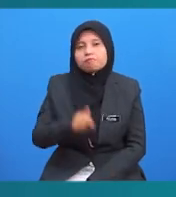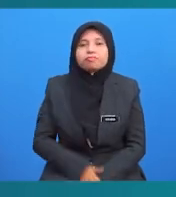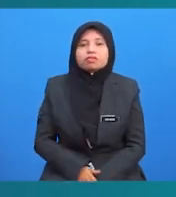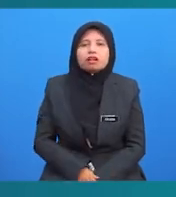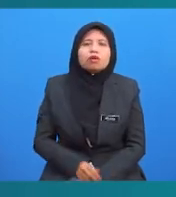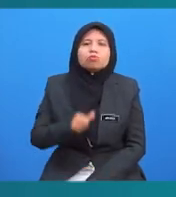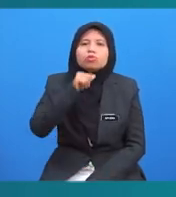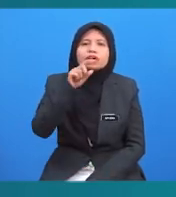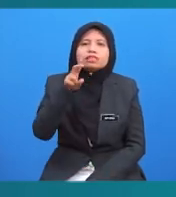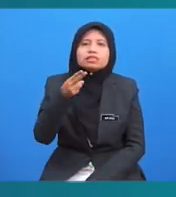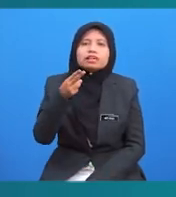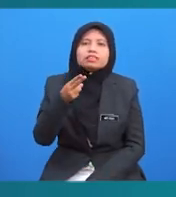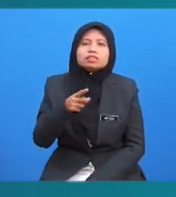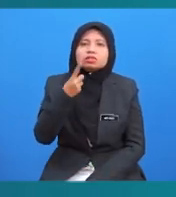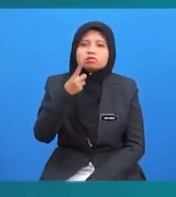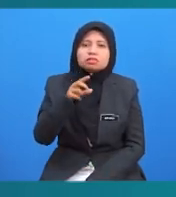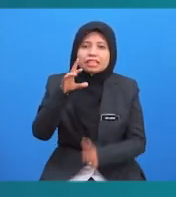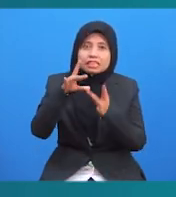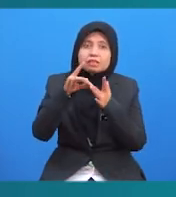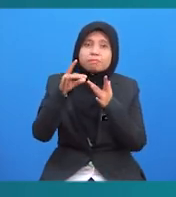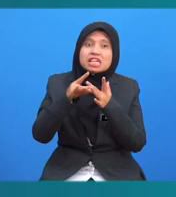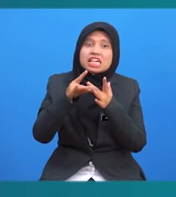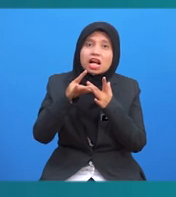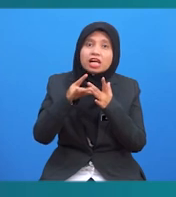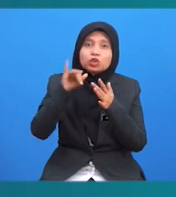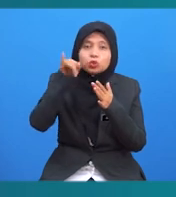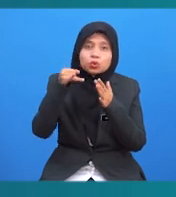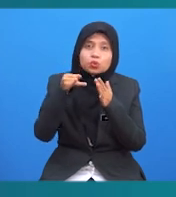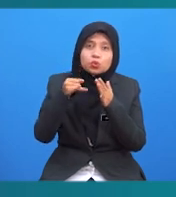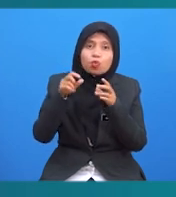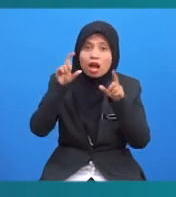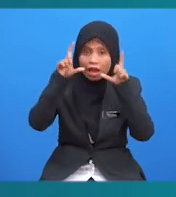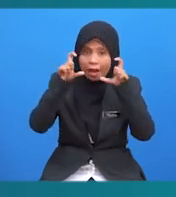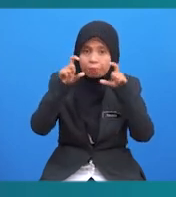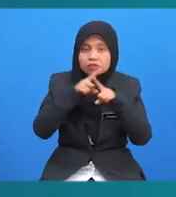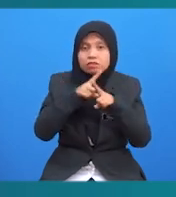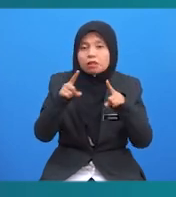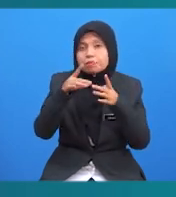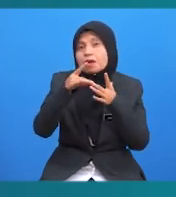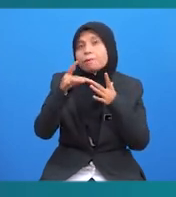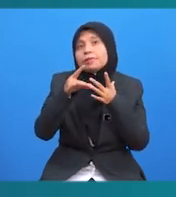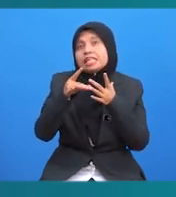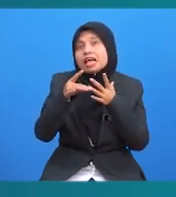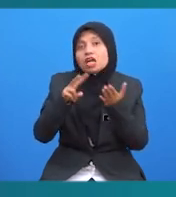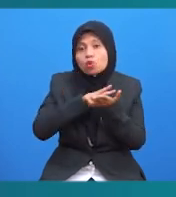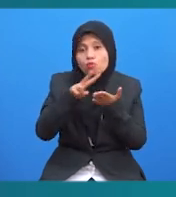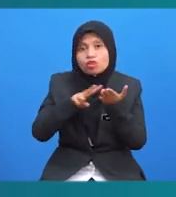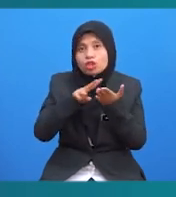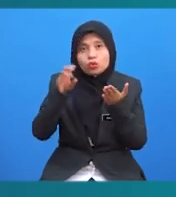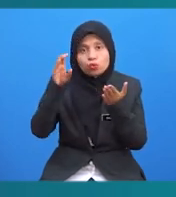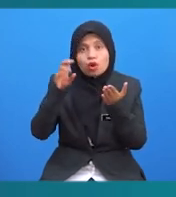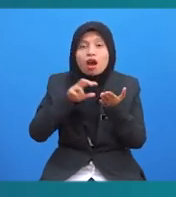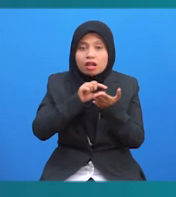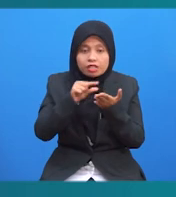Ia bukan sahaja menjadi pilihan fotografer ataupun juru kamera, malahan turut menjadi pilihan videografer atau pembuat